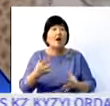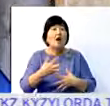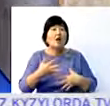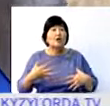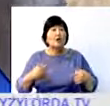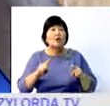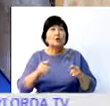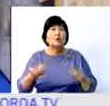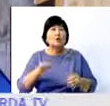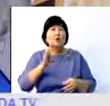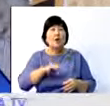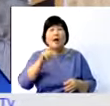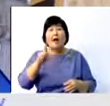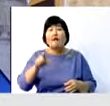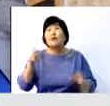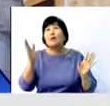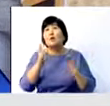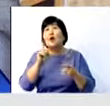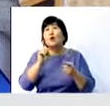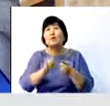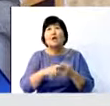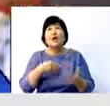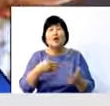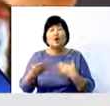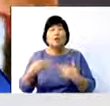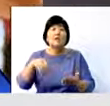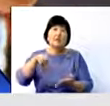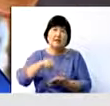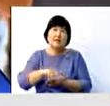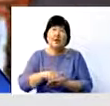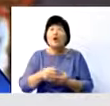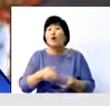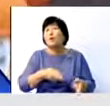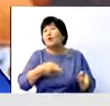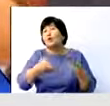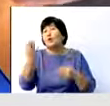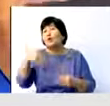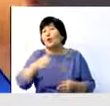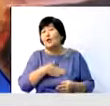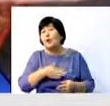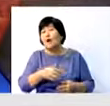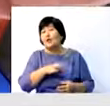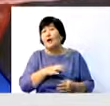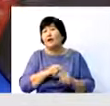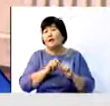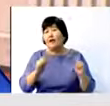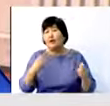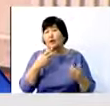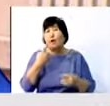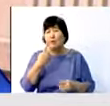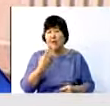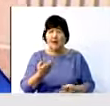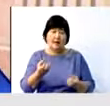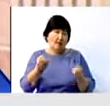бейнесінің тұрмыста пайдалану адам мен табиғаттың өзара байланысының символына баланып, көшпенділердің рухани бағдарын айқындап отырған. Сондықтан бір